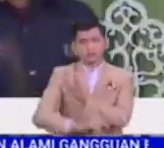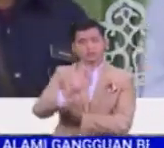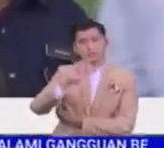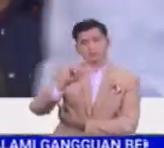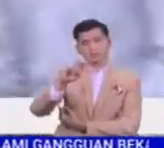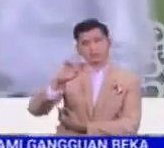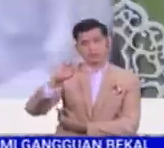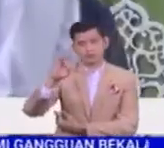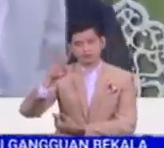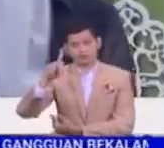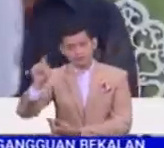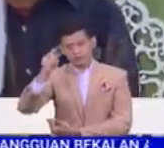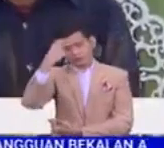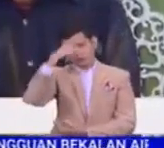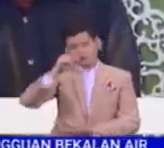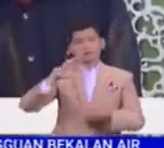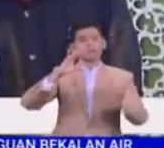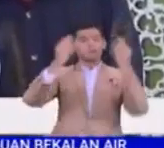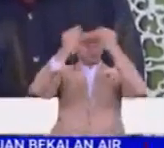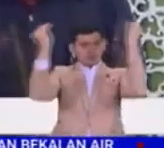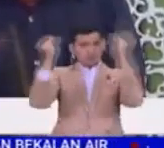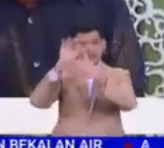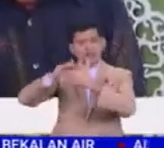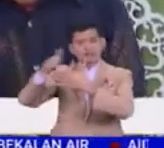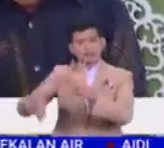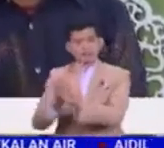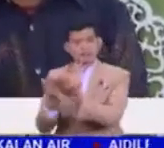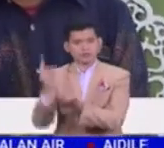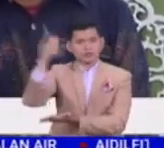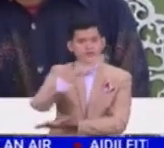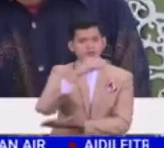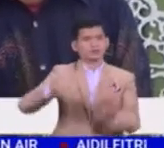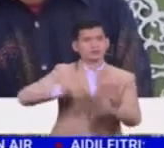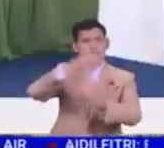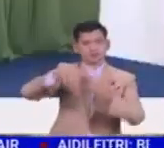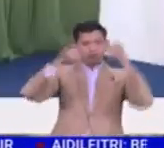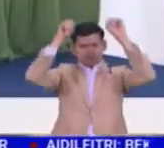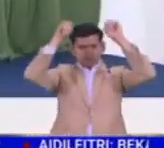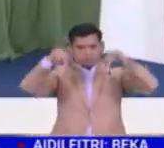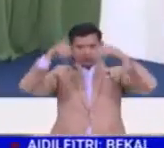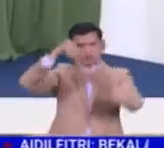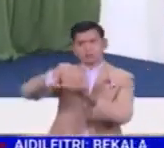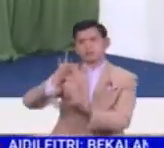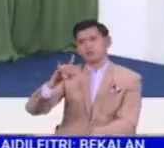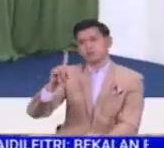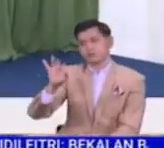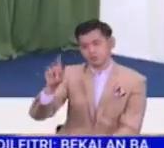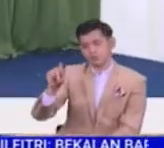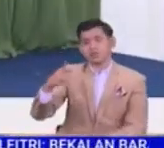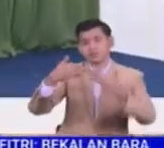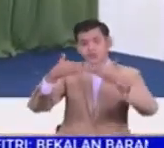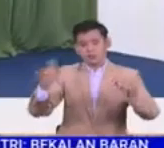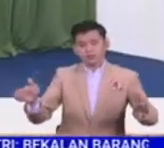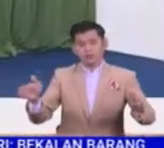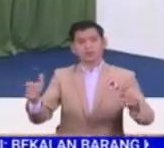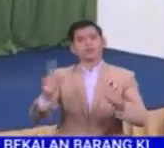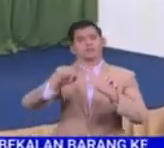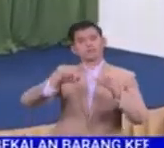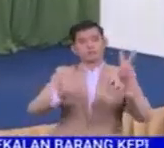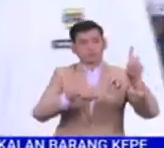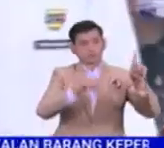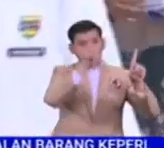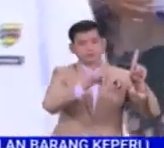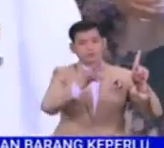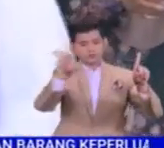Beaufort sempena Majlis Khatam Al-Quran dan Program Rahmat Ramadan di Beaufort. Sman Beaufort yang mula dibuka pada 21